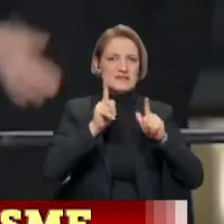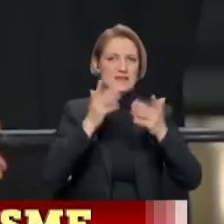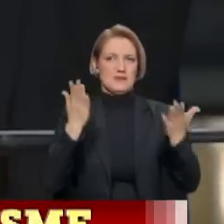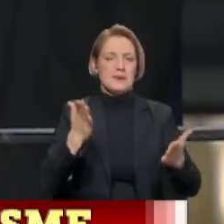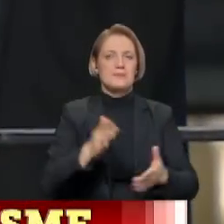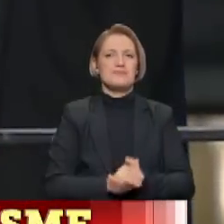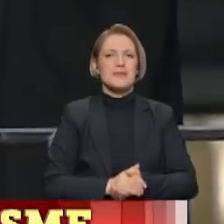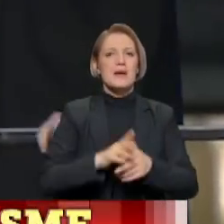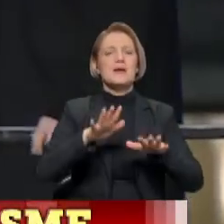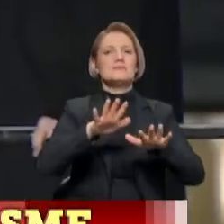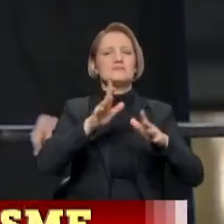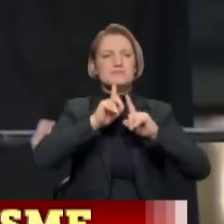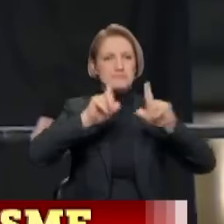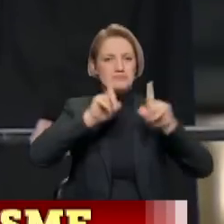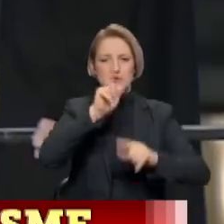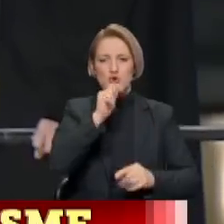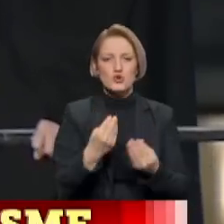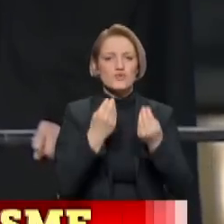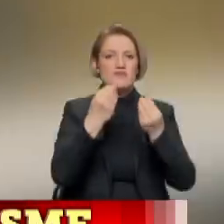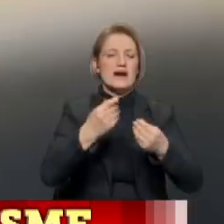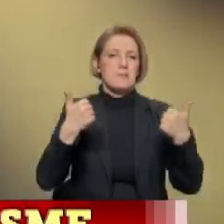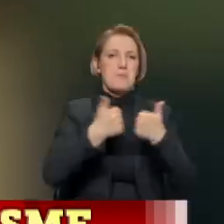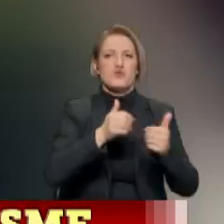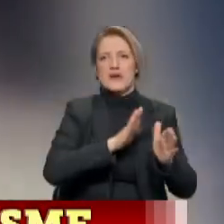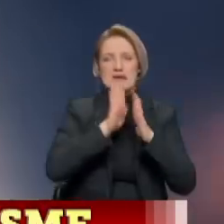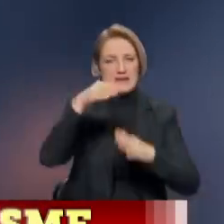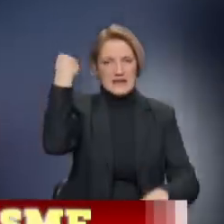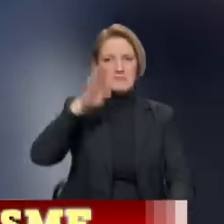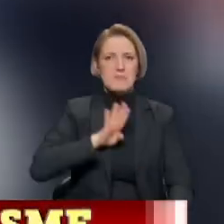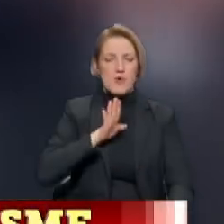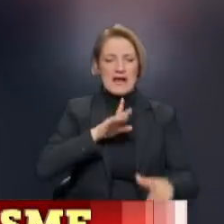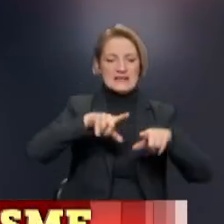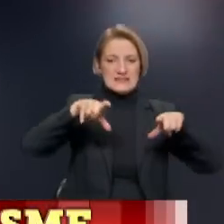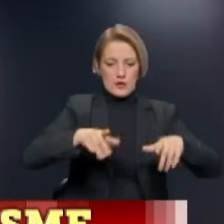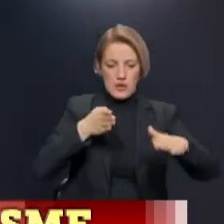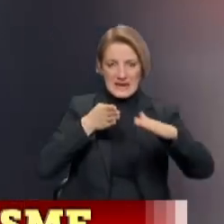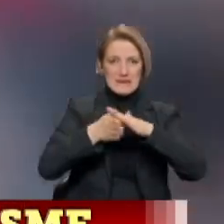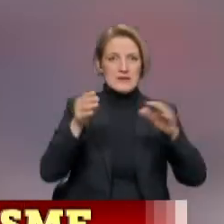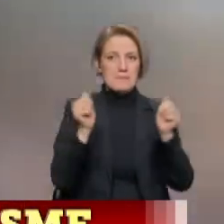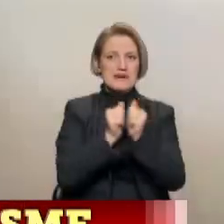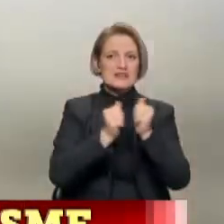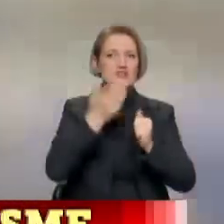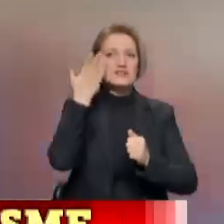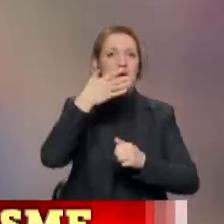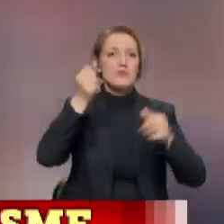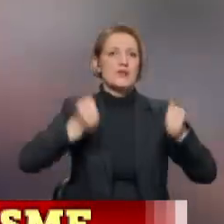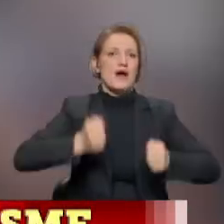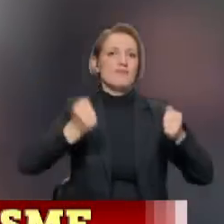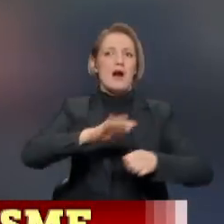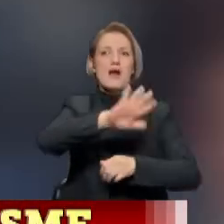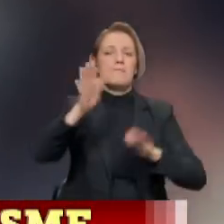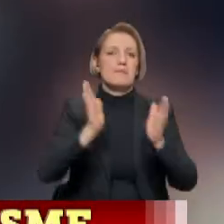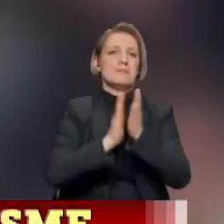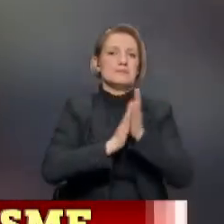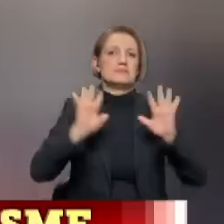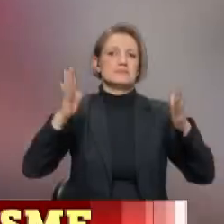İmamoğlu. Mitingin ardından söz verdiği maça uğradı. İmamoğlu'nun salona girmesiyle birlikte seyirciler alkışlarla